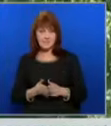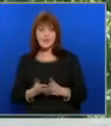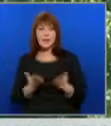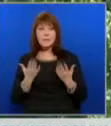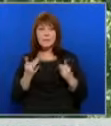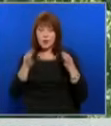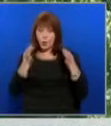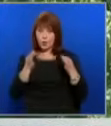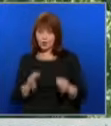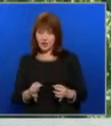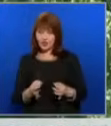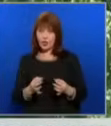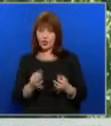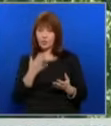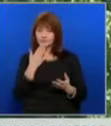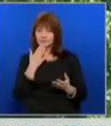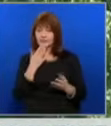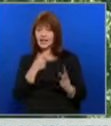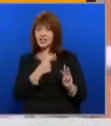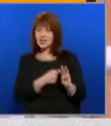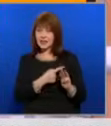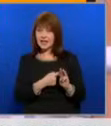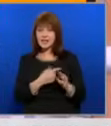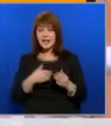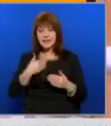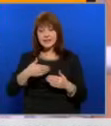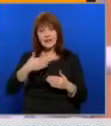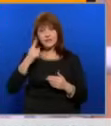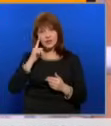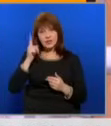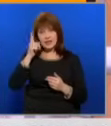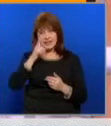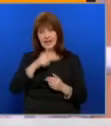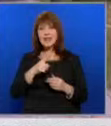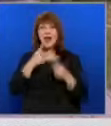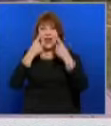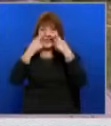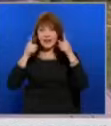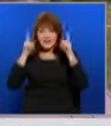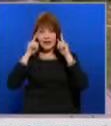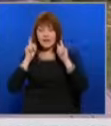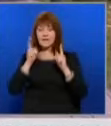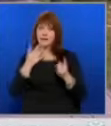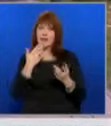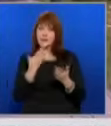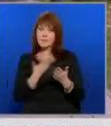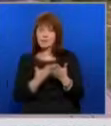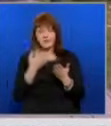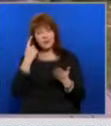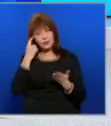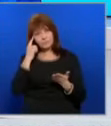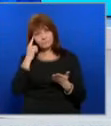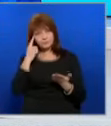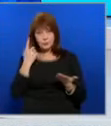Преди окончателната развръзка по сагата Шенген, в следващите дни и Нидерландия трябва да представи позицията си за